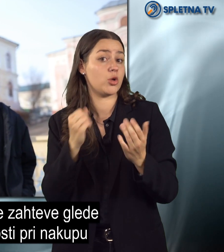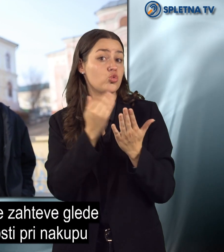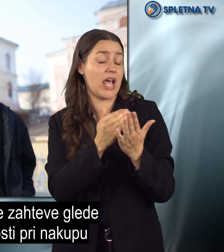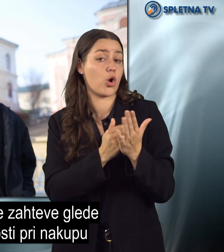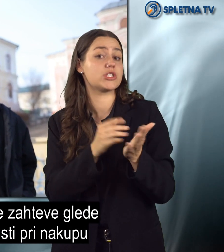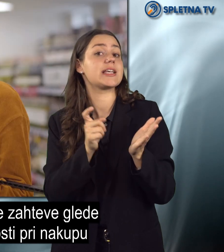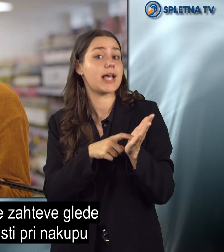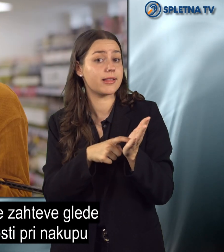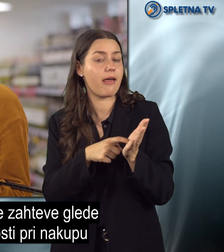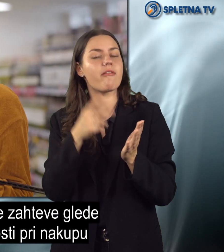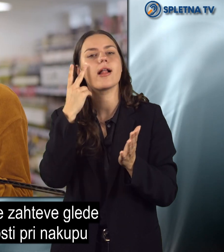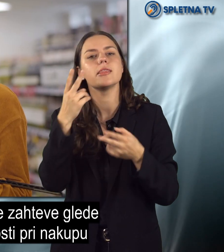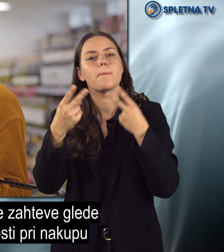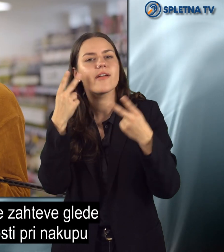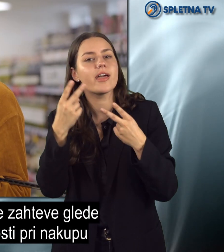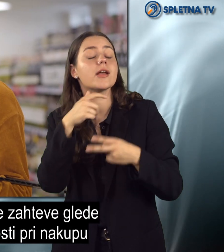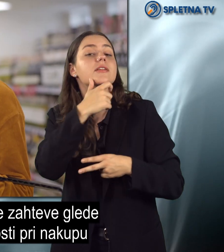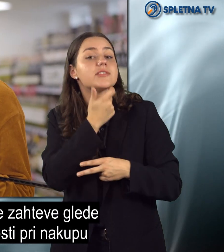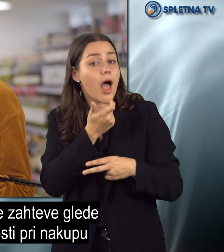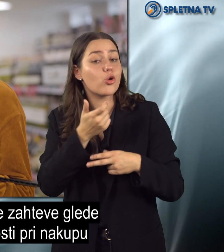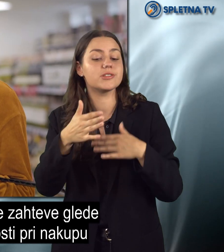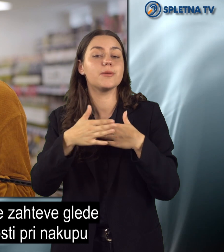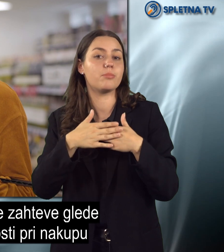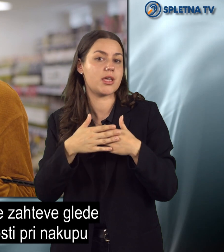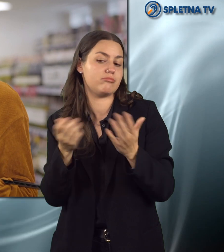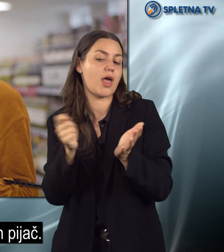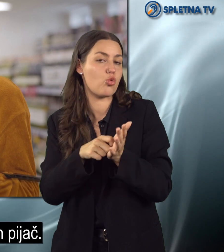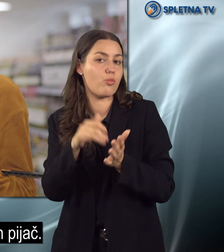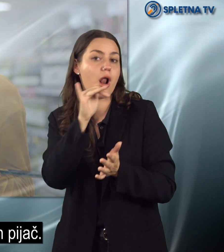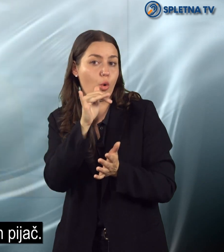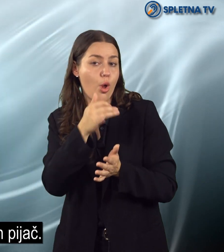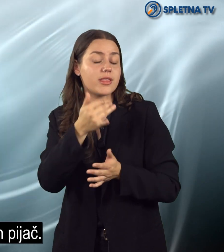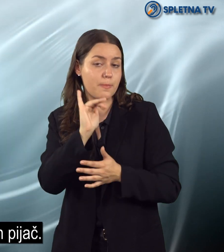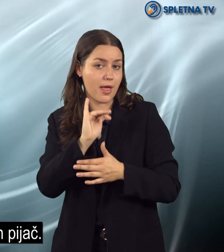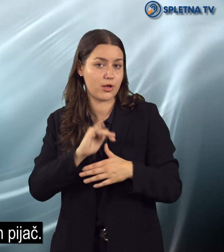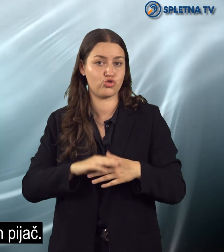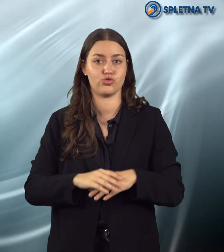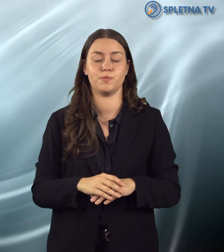zakonske zahteve glede preverjanja starosti pri nakupu alkoholnih pijač.